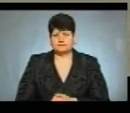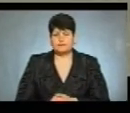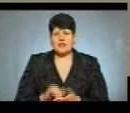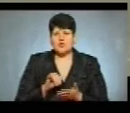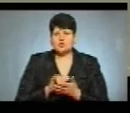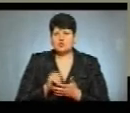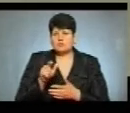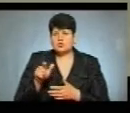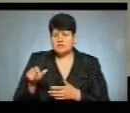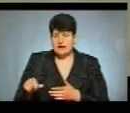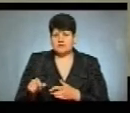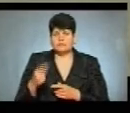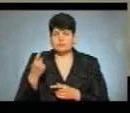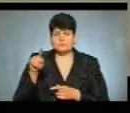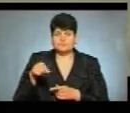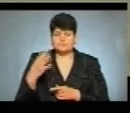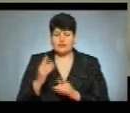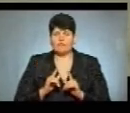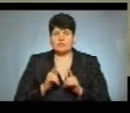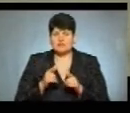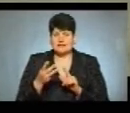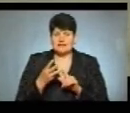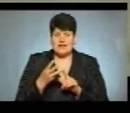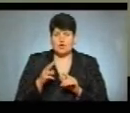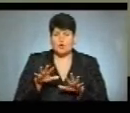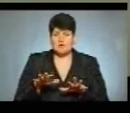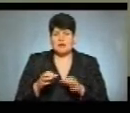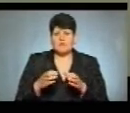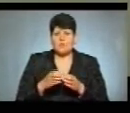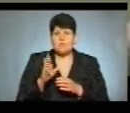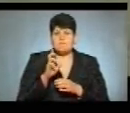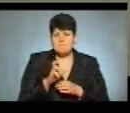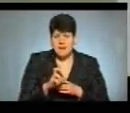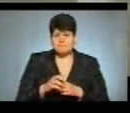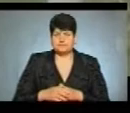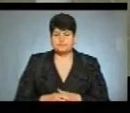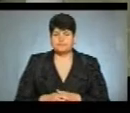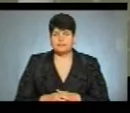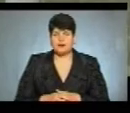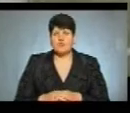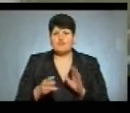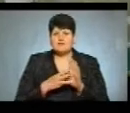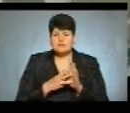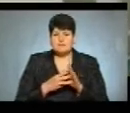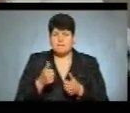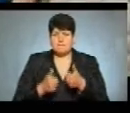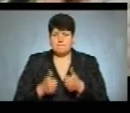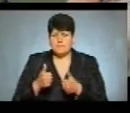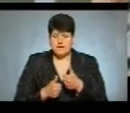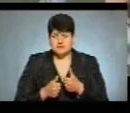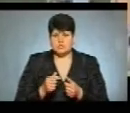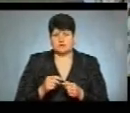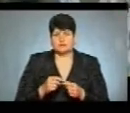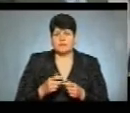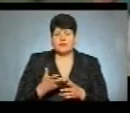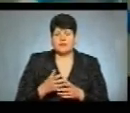Сумчани у чвертьфінал турніру вийшли з третього місця у групі «Б» конференції «Центр». У 8 матчах групового турніру підопічні